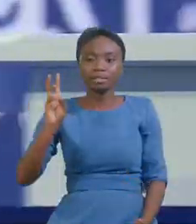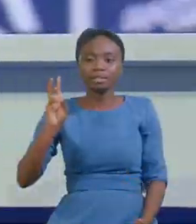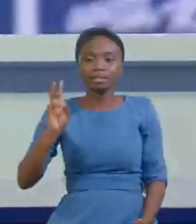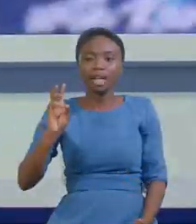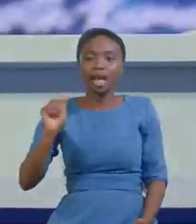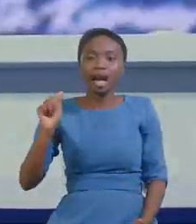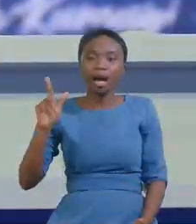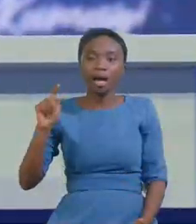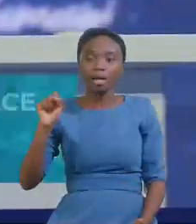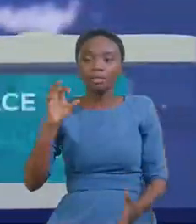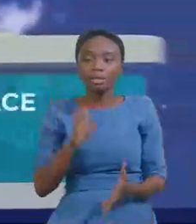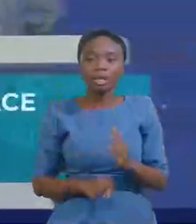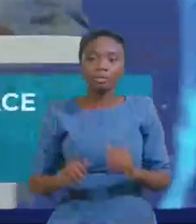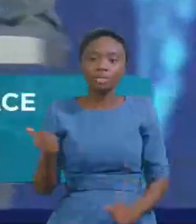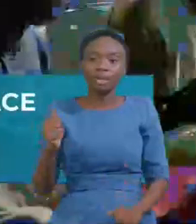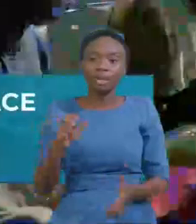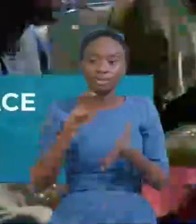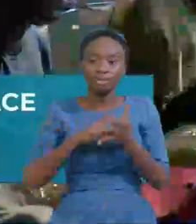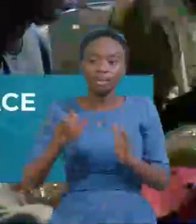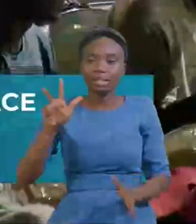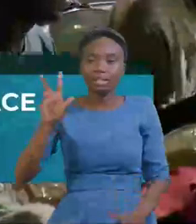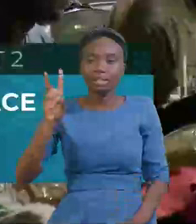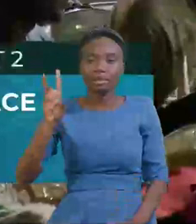Acte 10, verset 36.